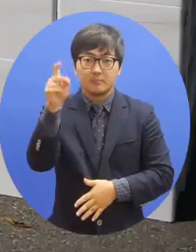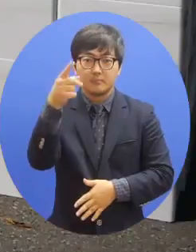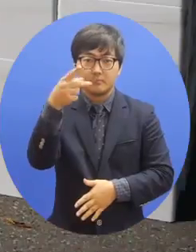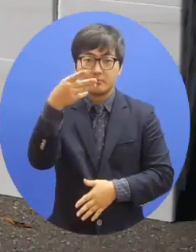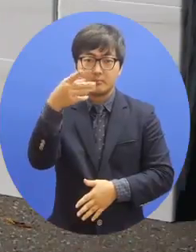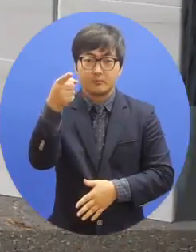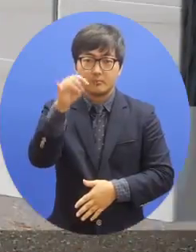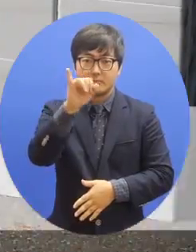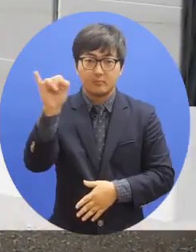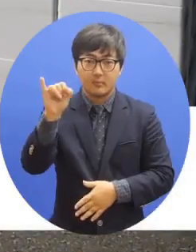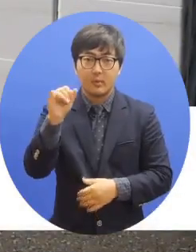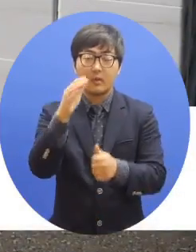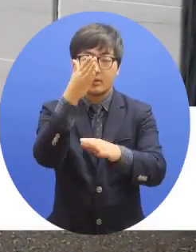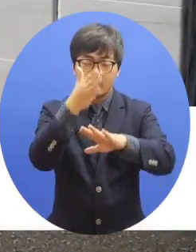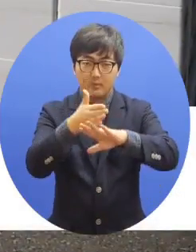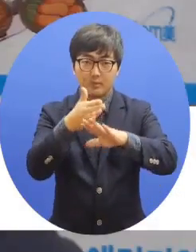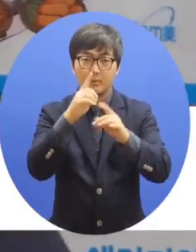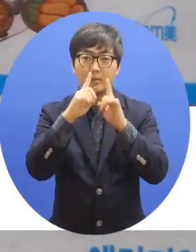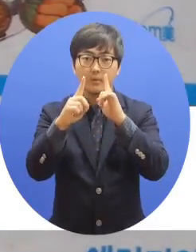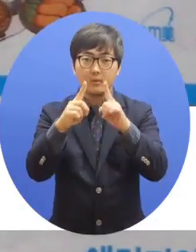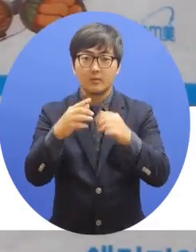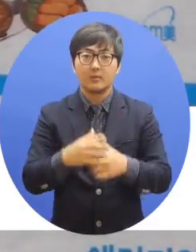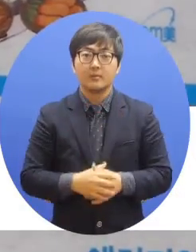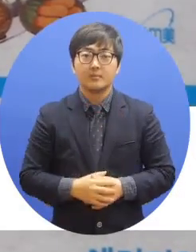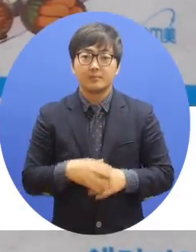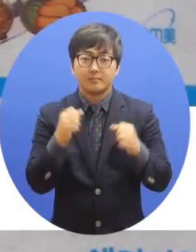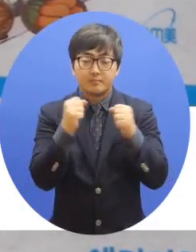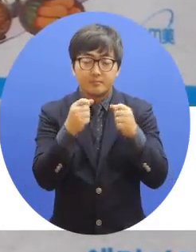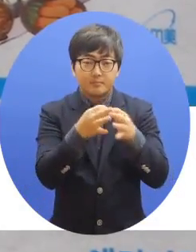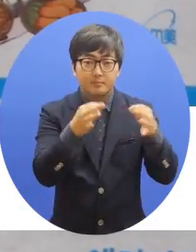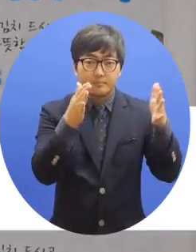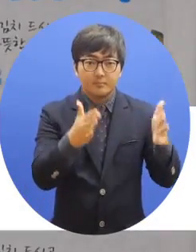감사함을 전하며 공주시에서도 동절기 동안